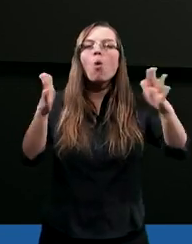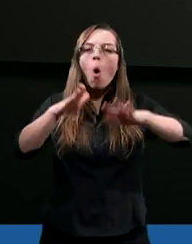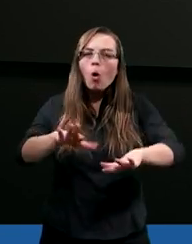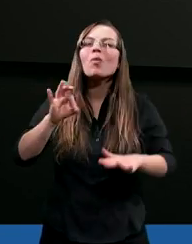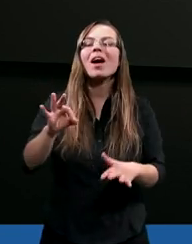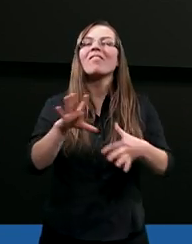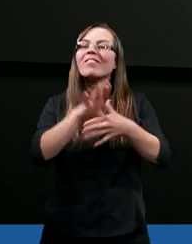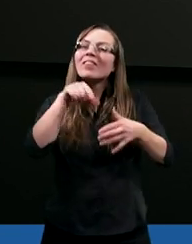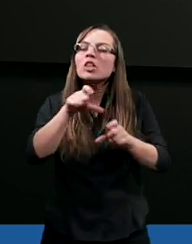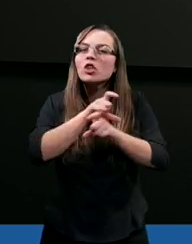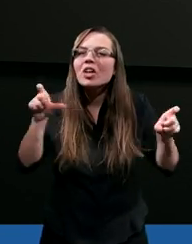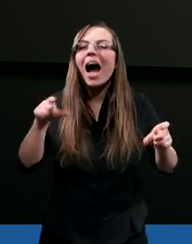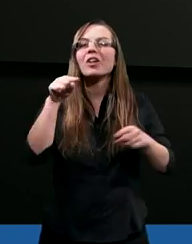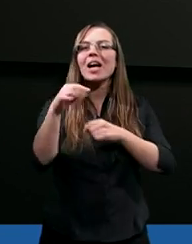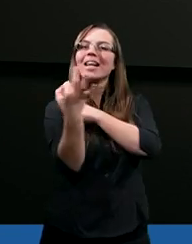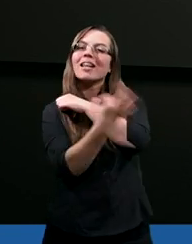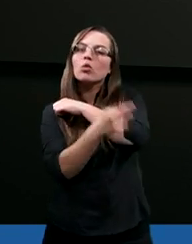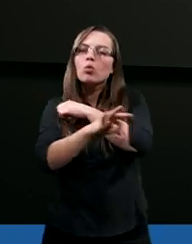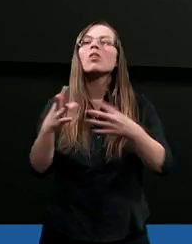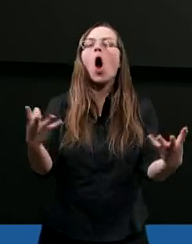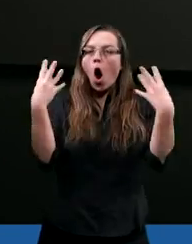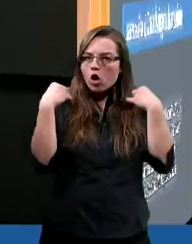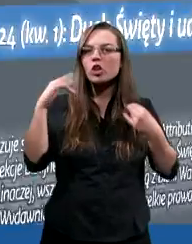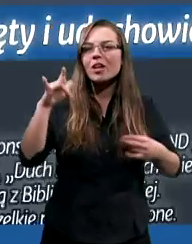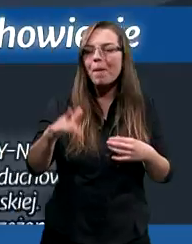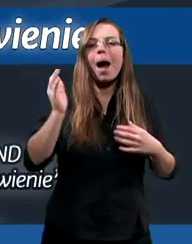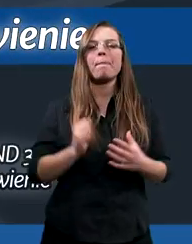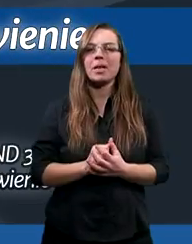w czasie tych studiów otrzymamy.